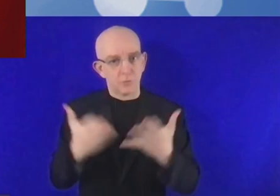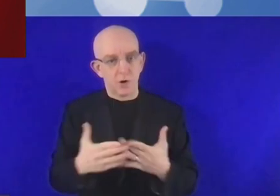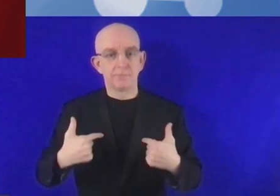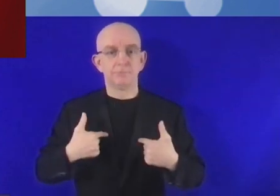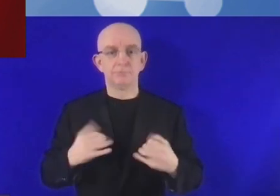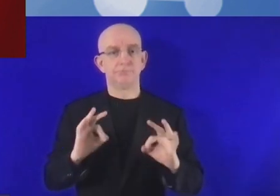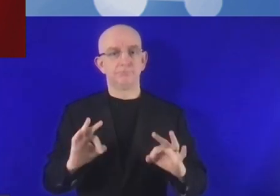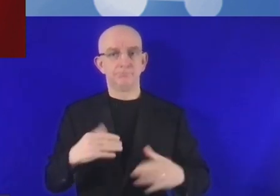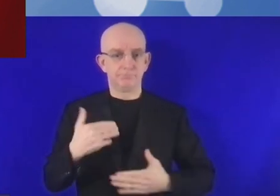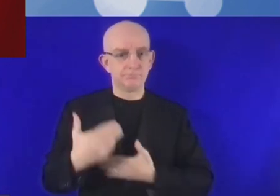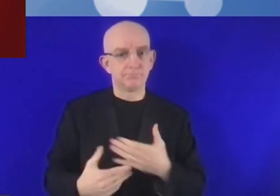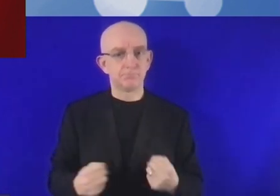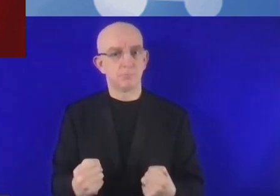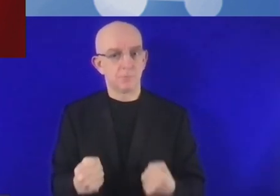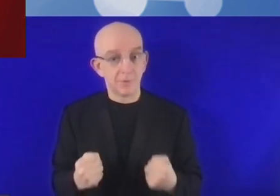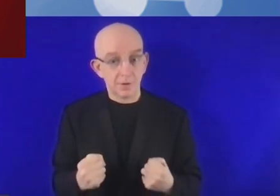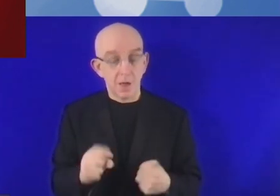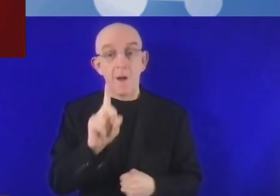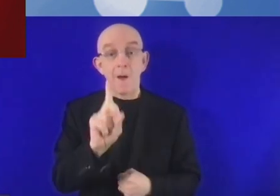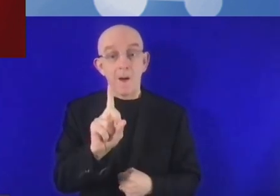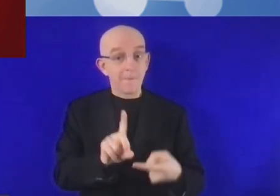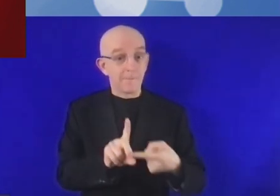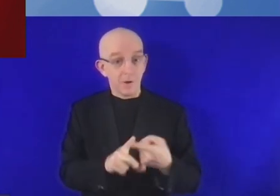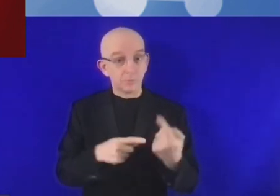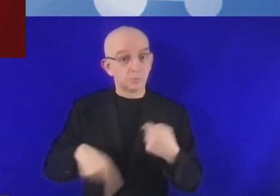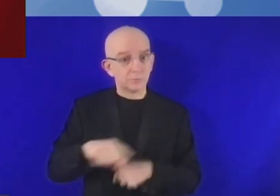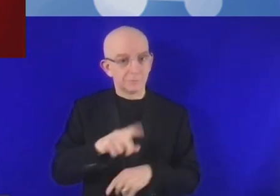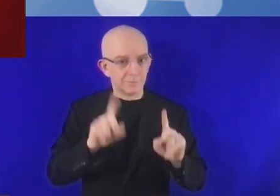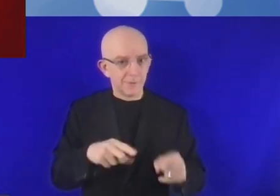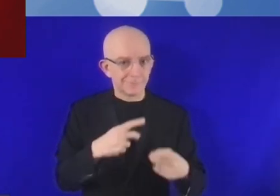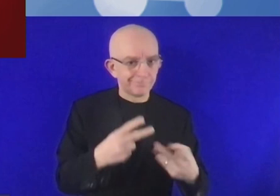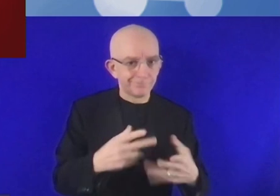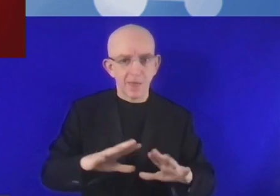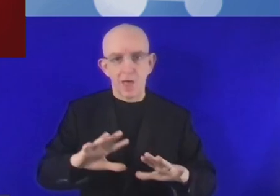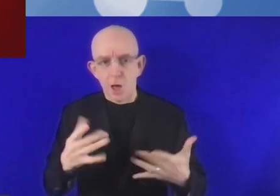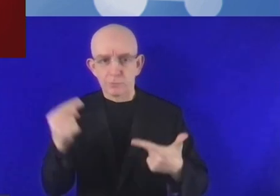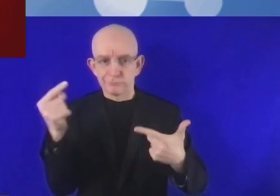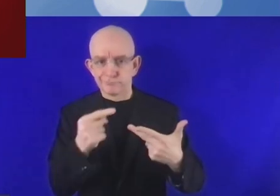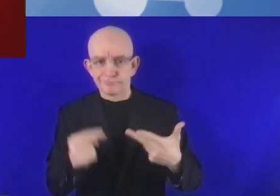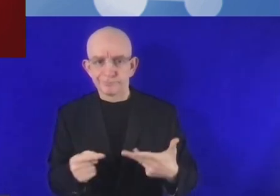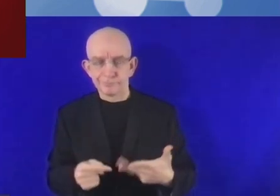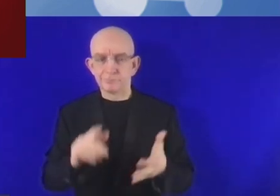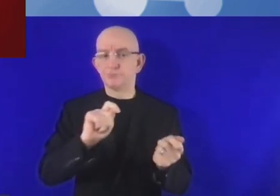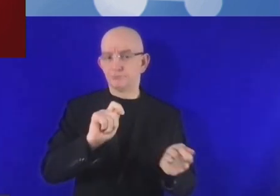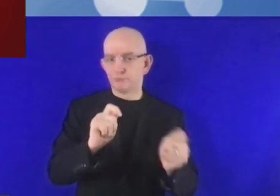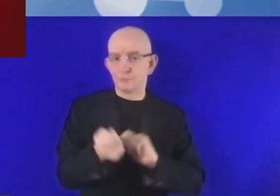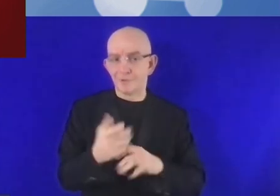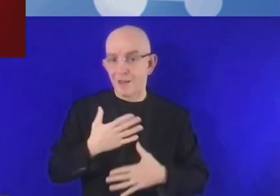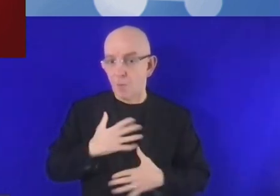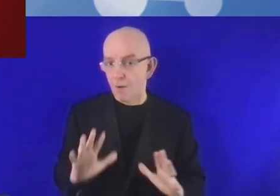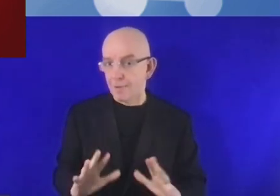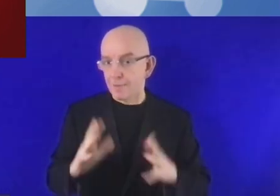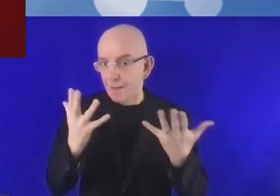w dalszym ciągu musimy odpowiedzieć sobie na bardzo istotne pytania, takie jak w jaki sposób cyfryzacja zmienia nasze